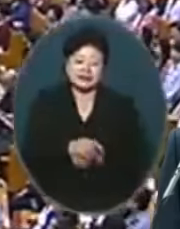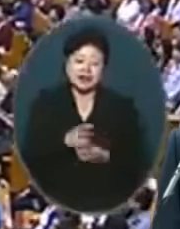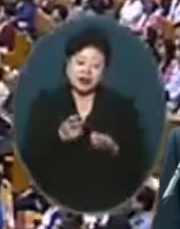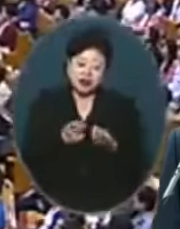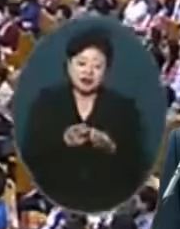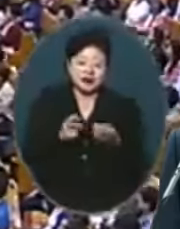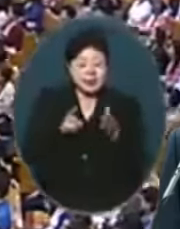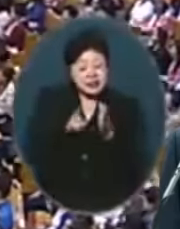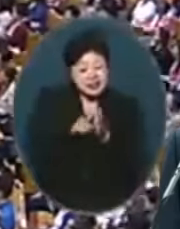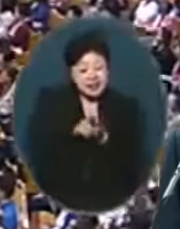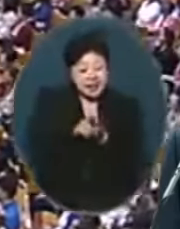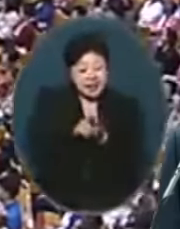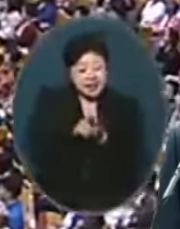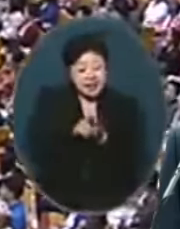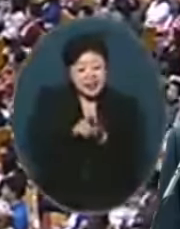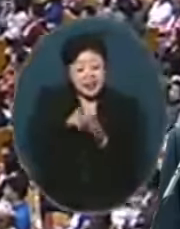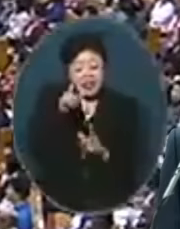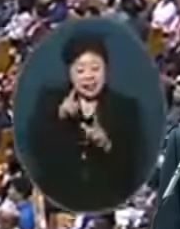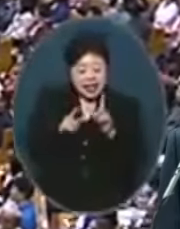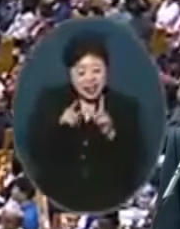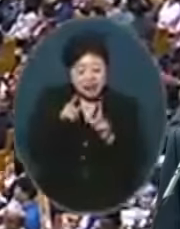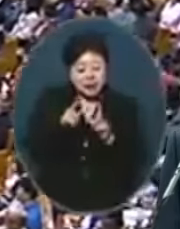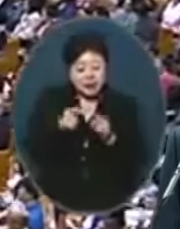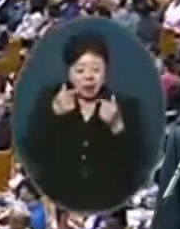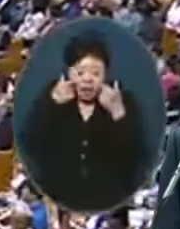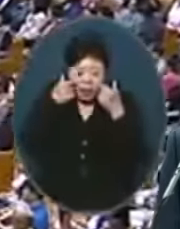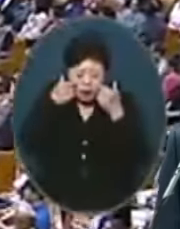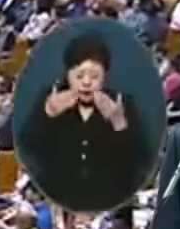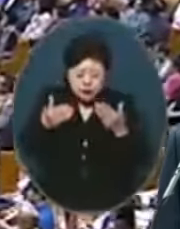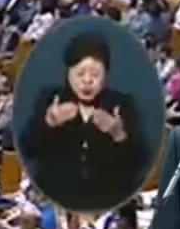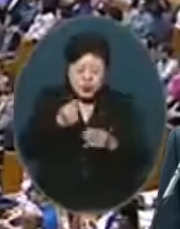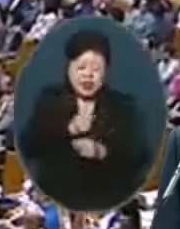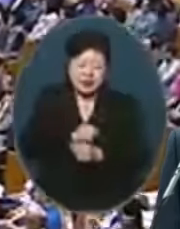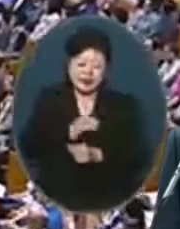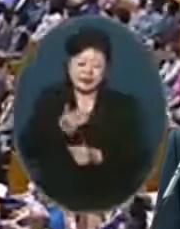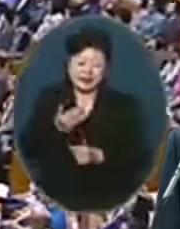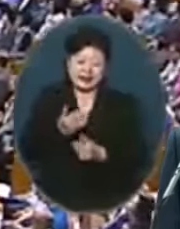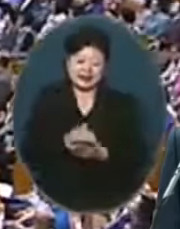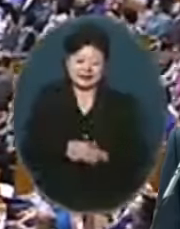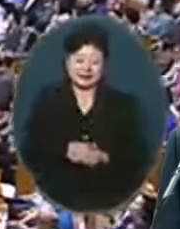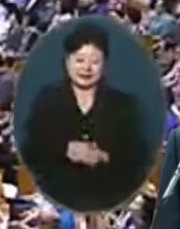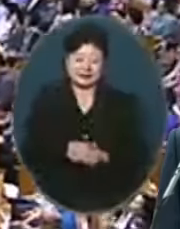어떻게 믿느냐에 태도가 분명해야 되는 것입니다.